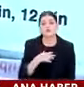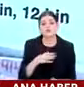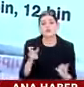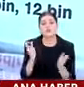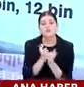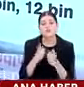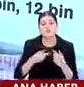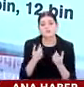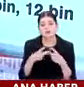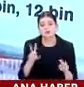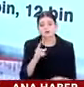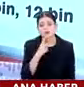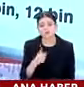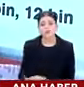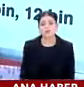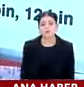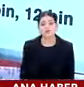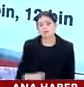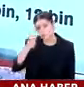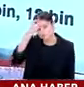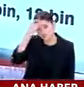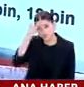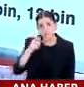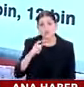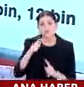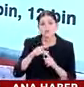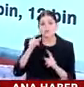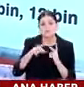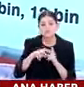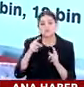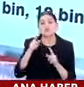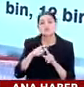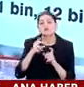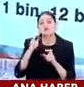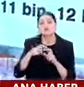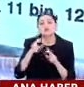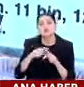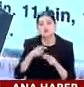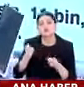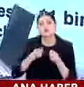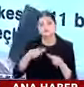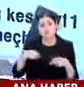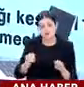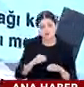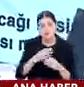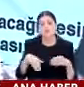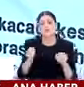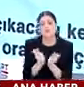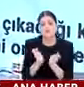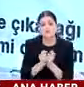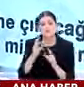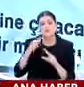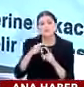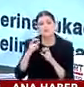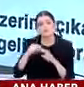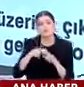görüşmeler Ee Türkiye Ee tisk ile Türk işi arasında Türkiye işveren sendikaları konfederasyonunda Türk işi